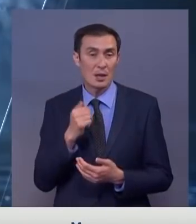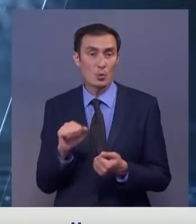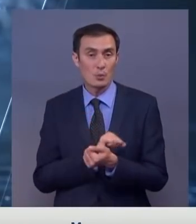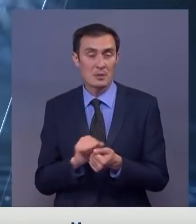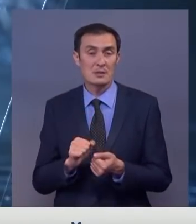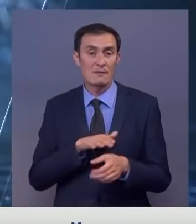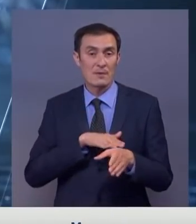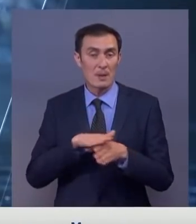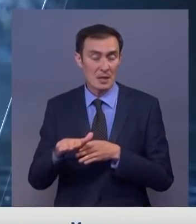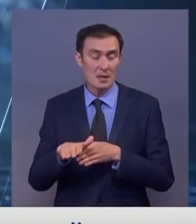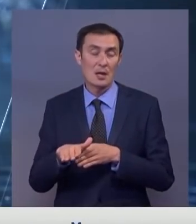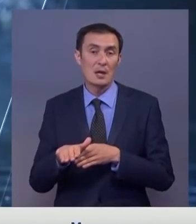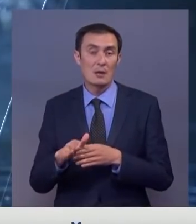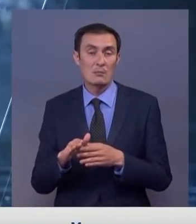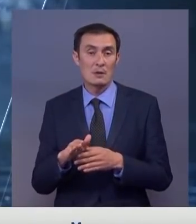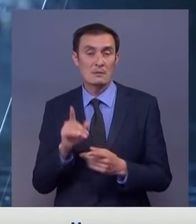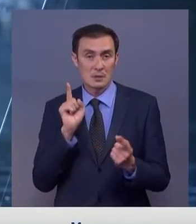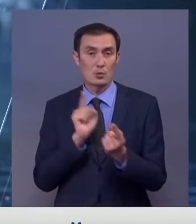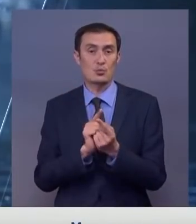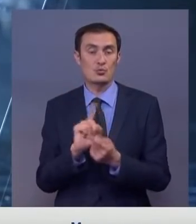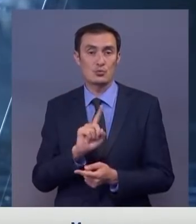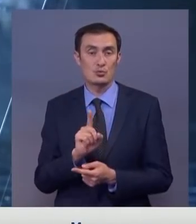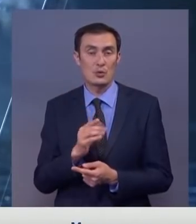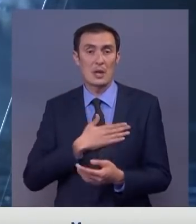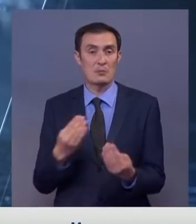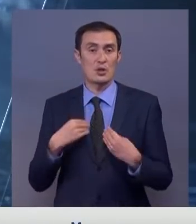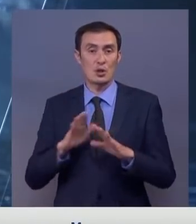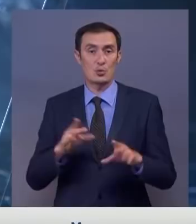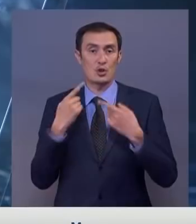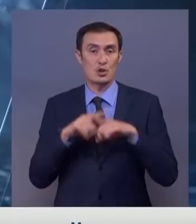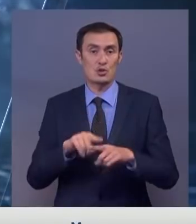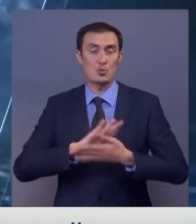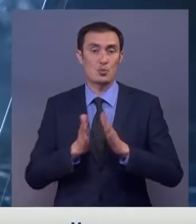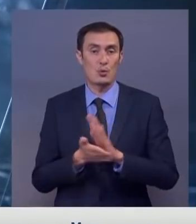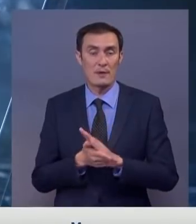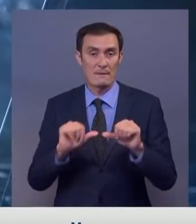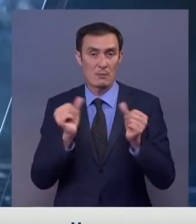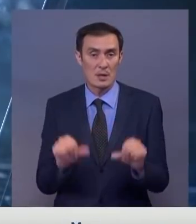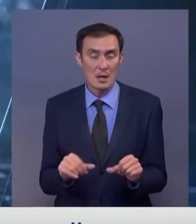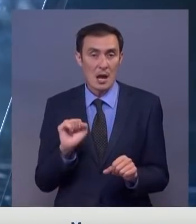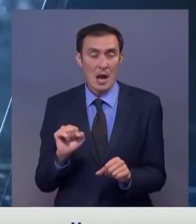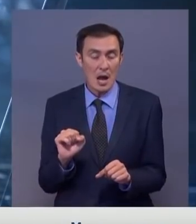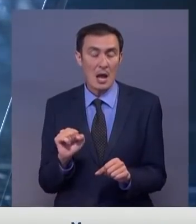начали выполнять и столкнулись с тем, что нам не выдают технические условия. А они,